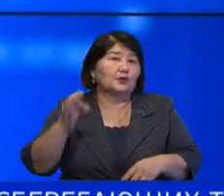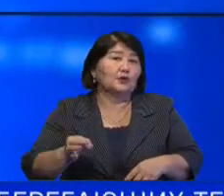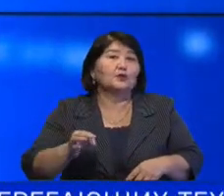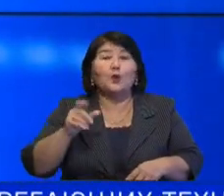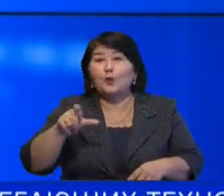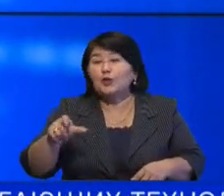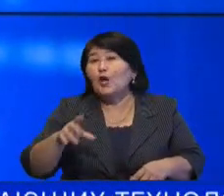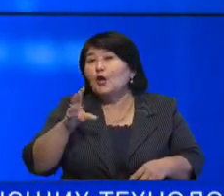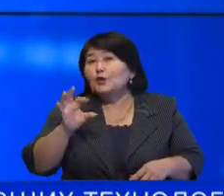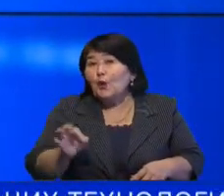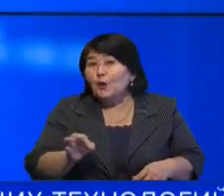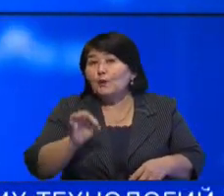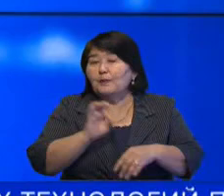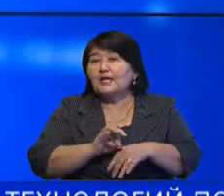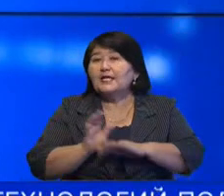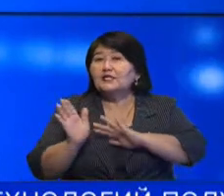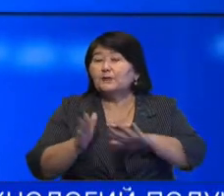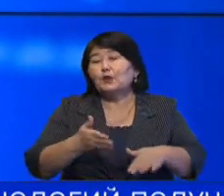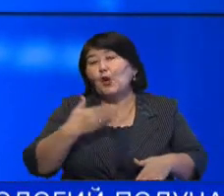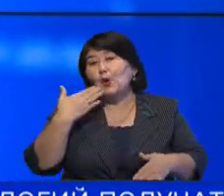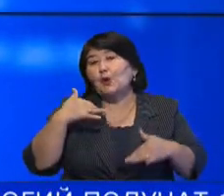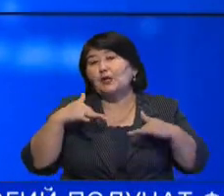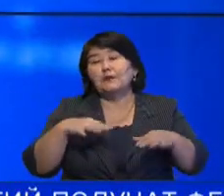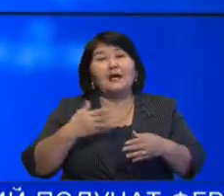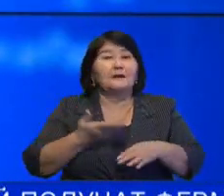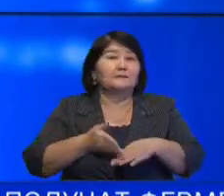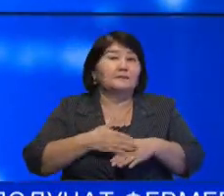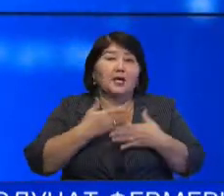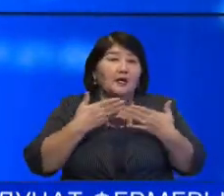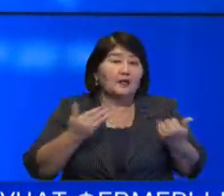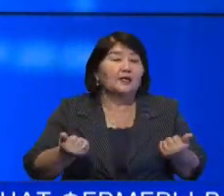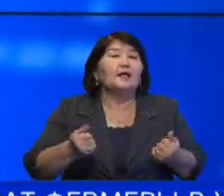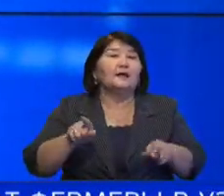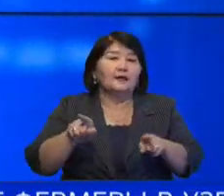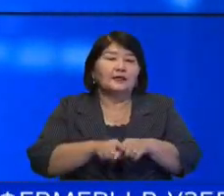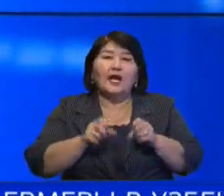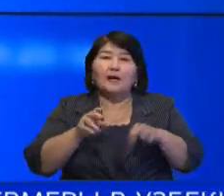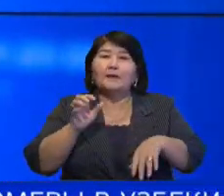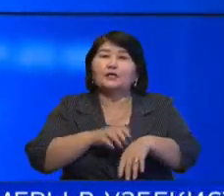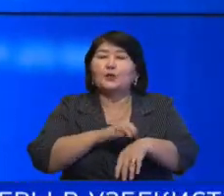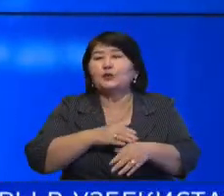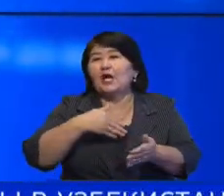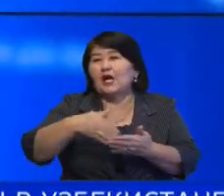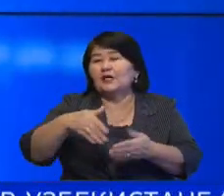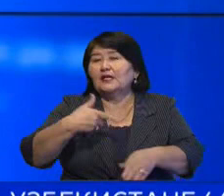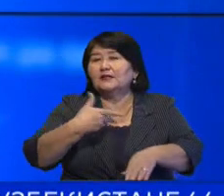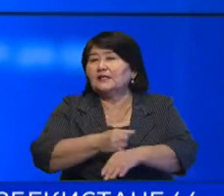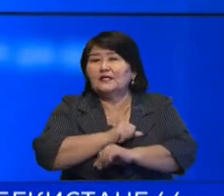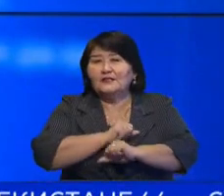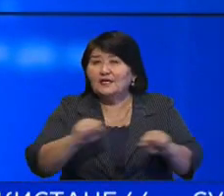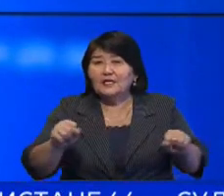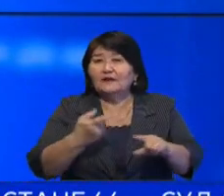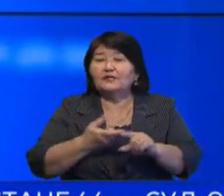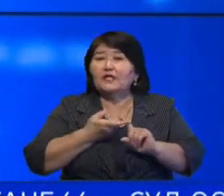людей, но болезнь у них проходит в легкой форме без осложнений. Недооценивать опасность кори и отказываться от вакцины нельзя.